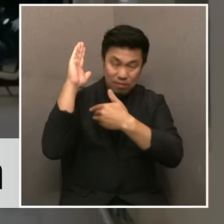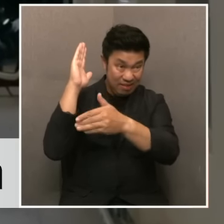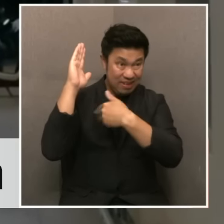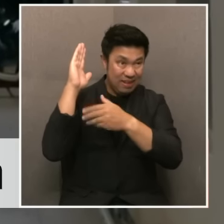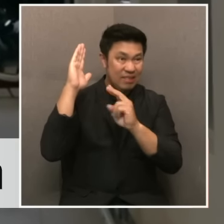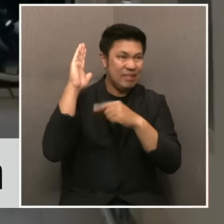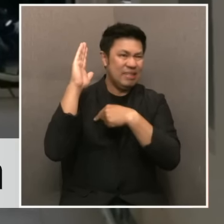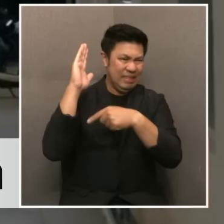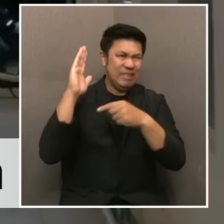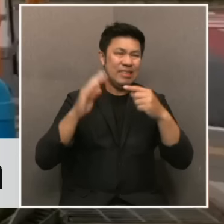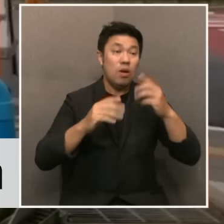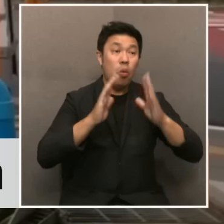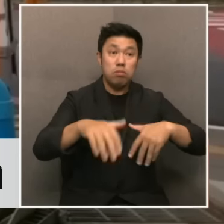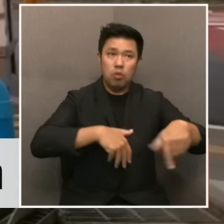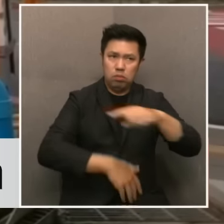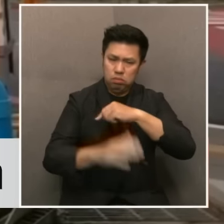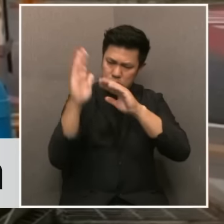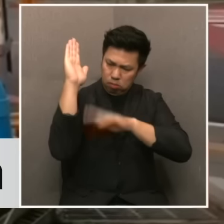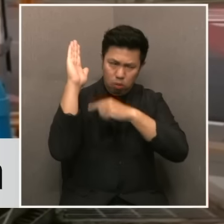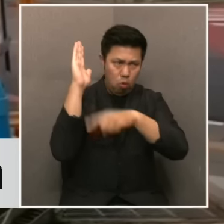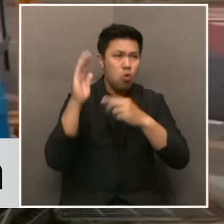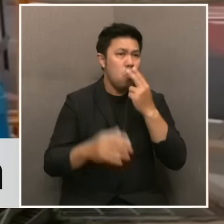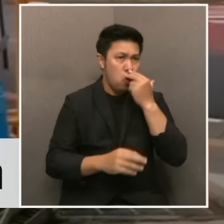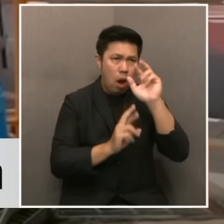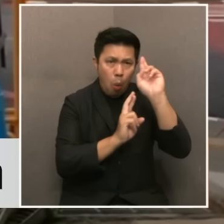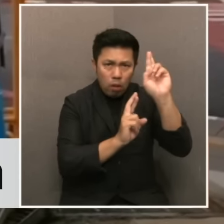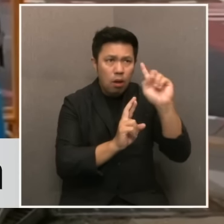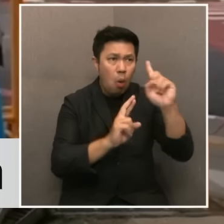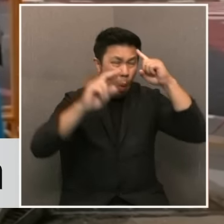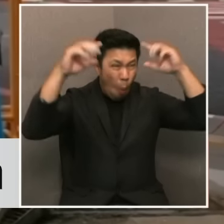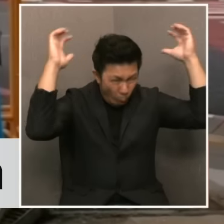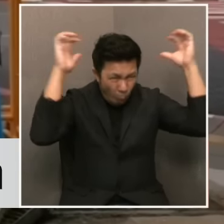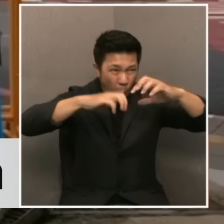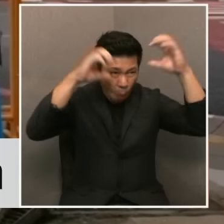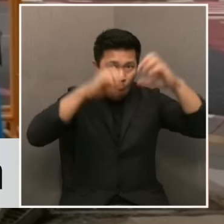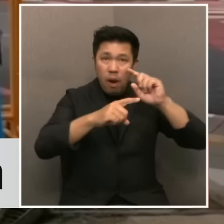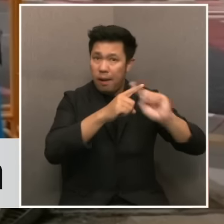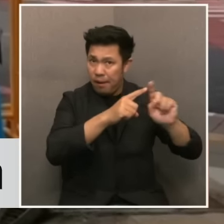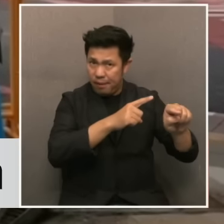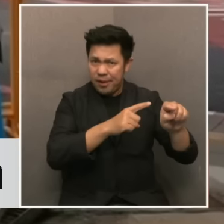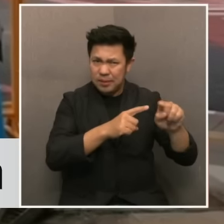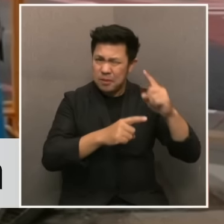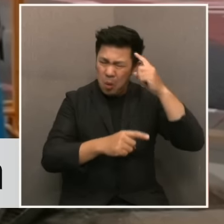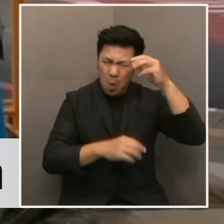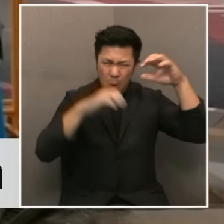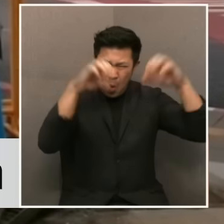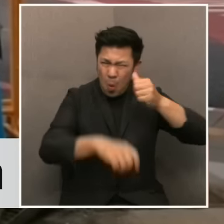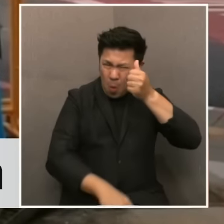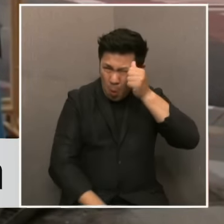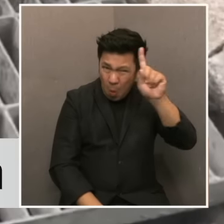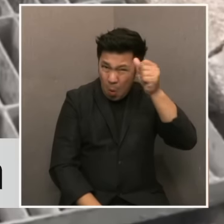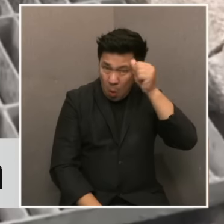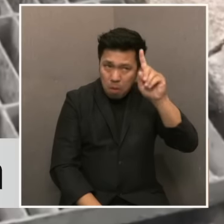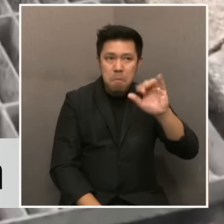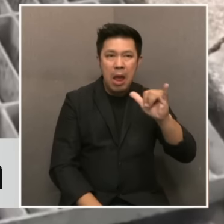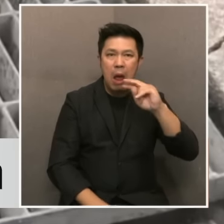ดังนั้นขอใหประชาชนบริเวณดักลาวระวังอัตรายจากฝนตกหนกถึหนักมากและฝนที่ตกศักสมซึ่งอาจทำให้